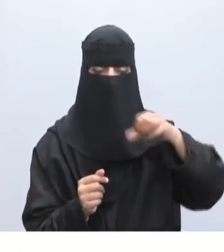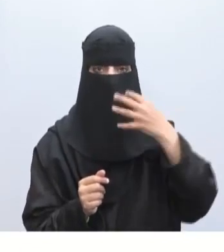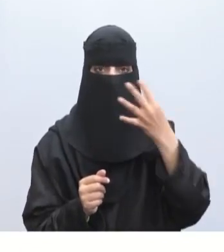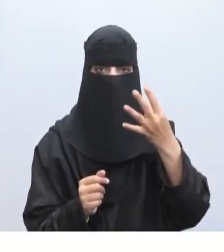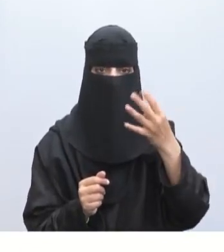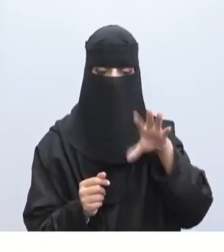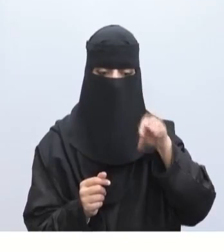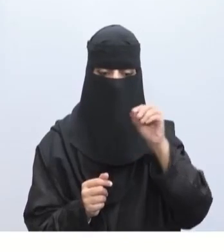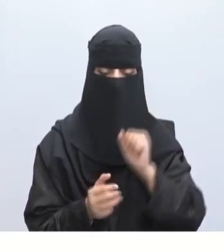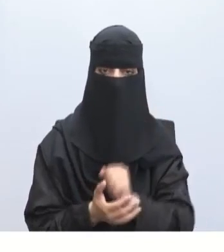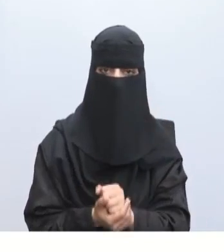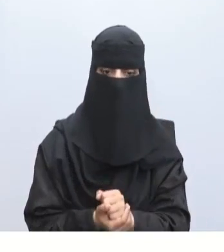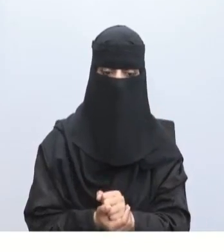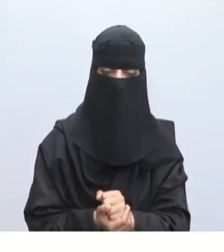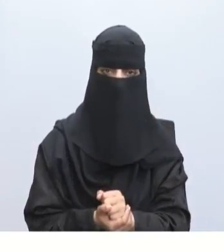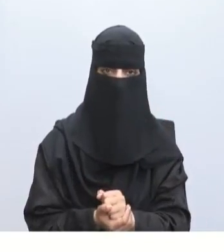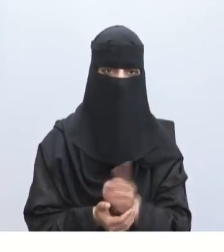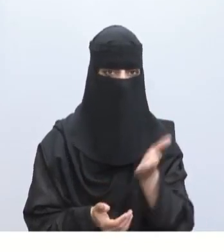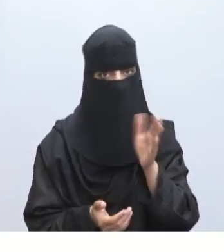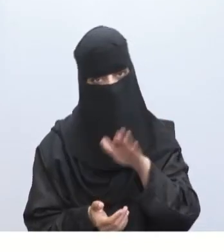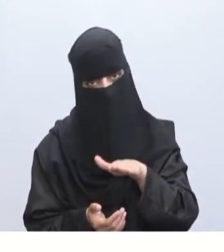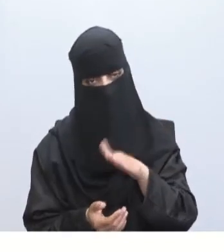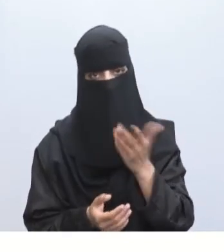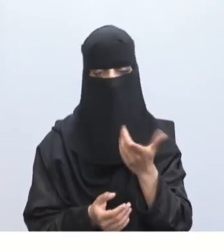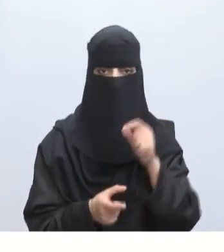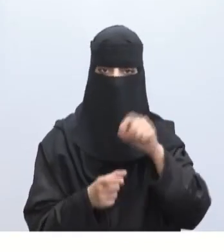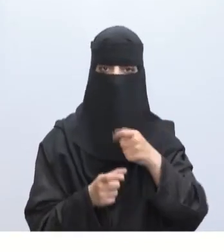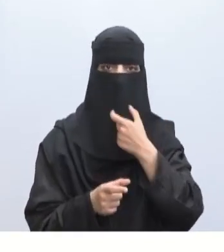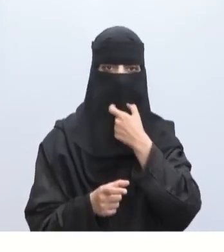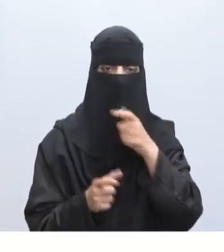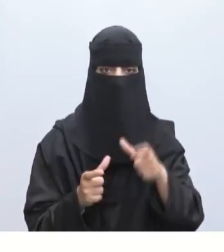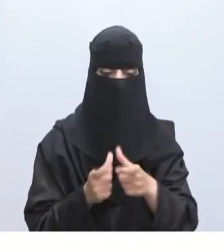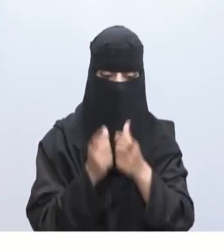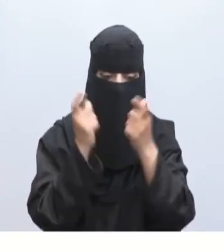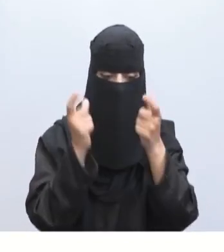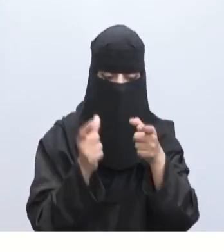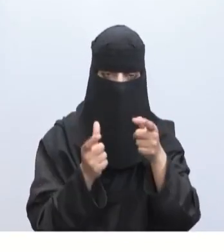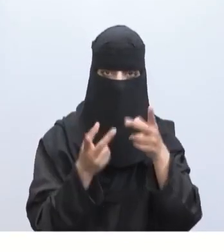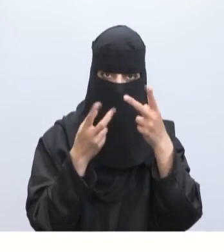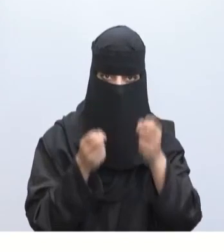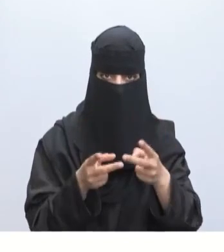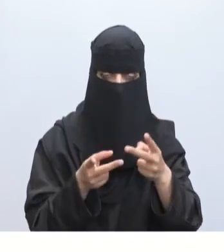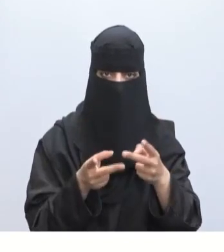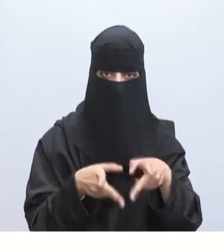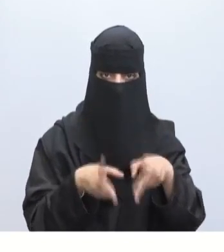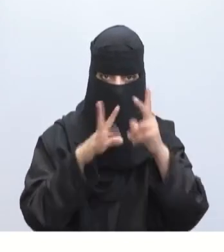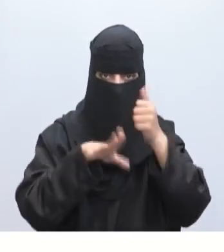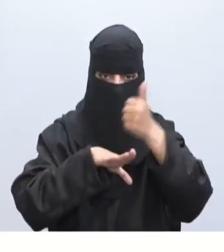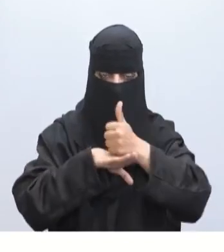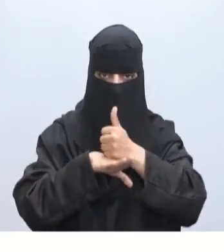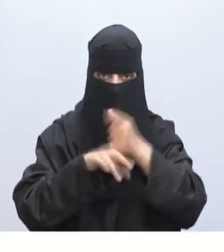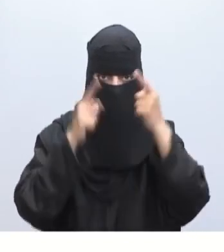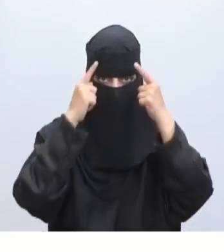1249 من الهجره توفي في الرياض بعد ان اسس دوله